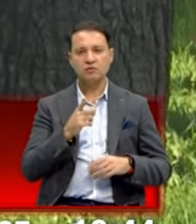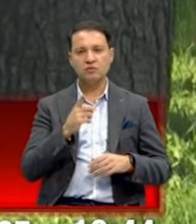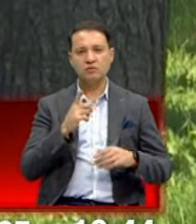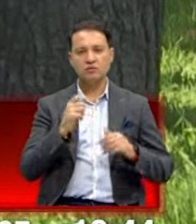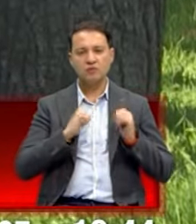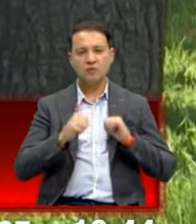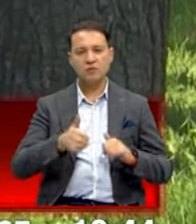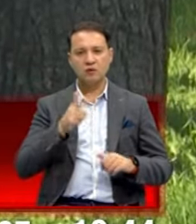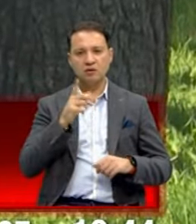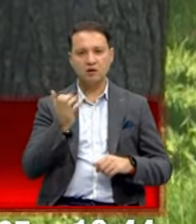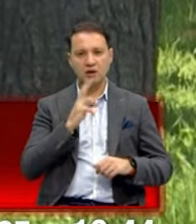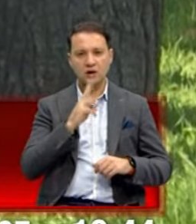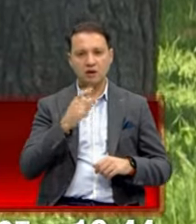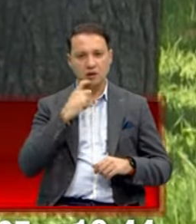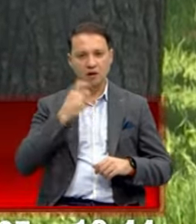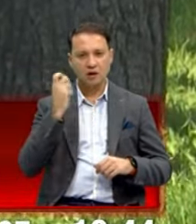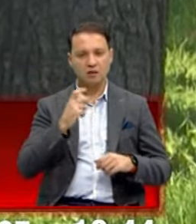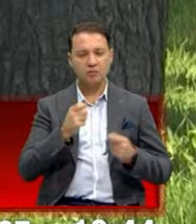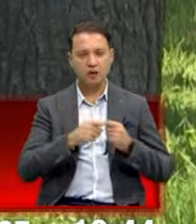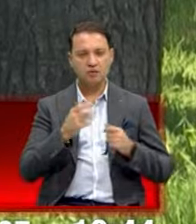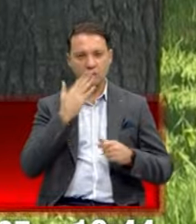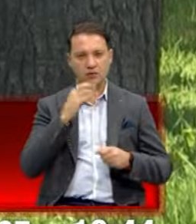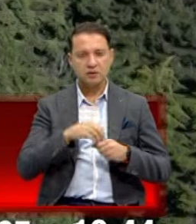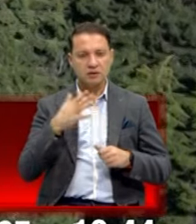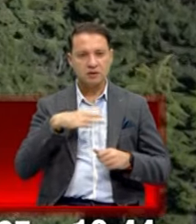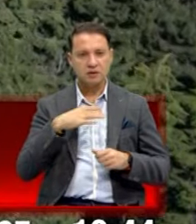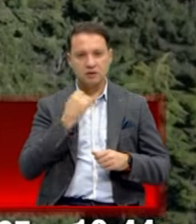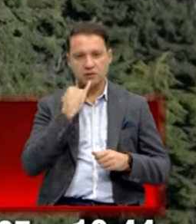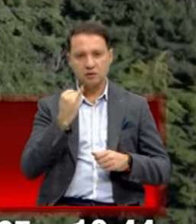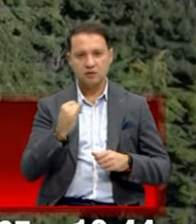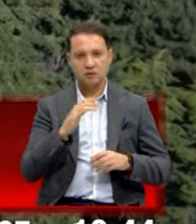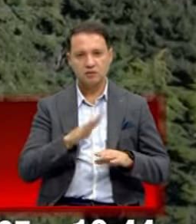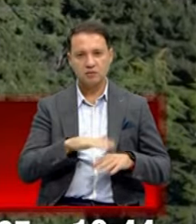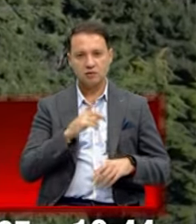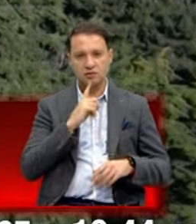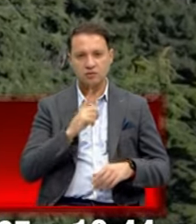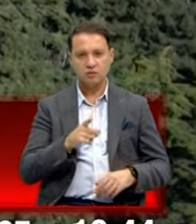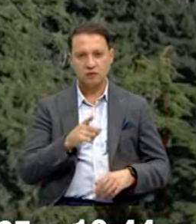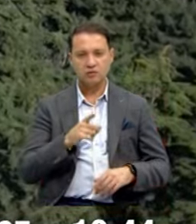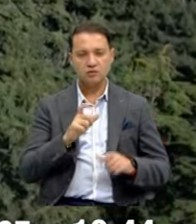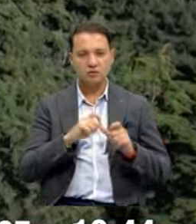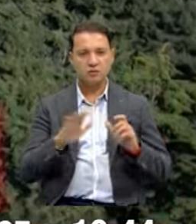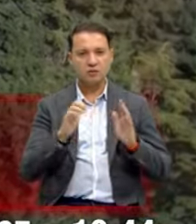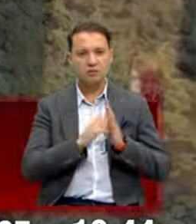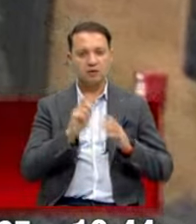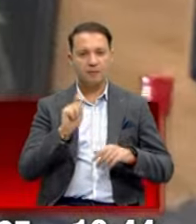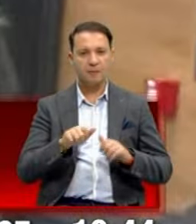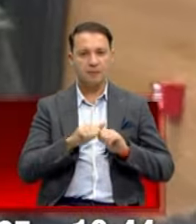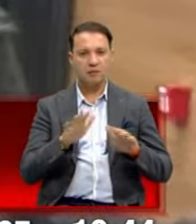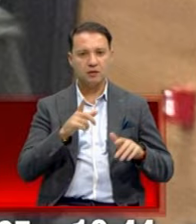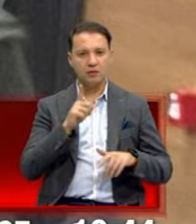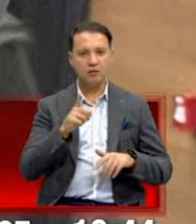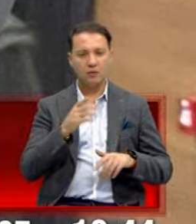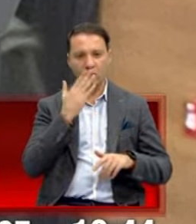rektörlüğü aldığı kararla tarihi Beyazıt kampüsünün isteyenler tarafından ziyaret edilebileceğini açıkladı. Sosyal medyada yapılan